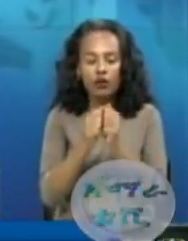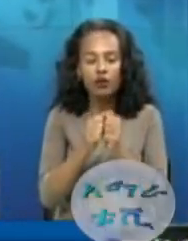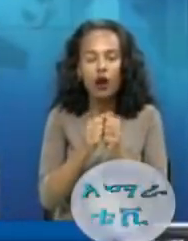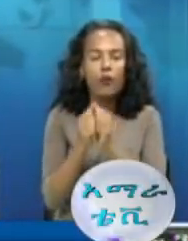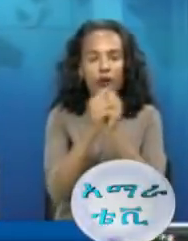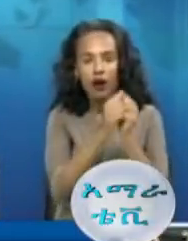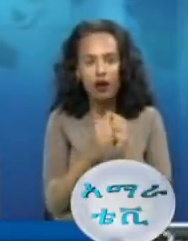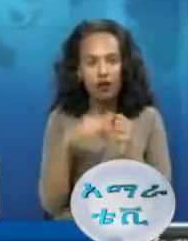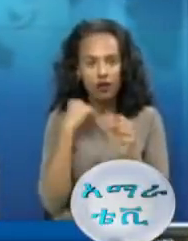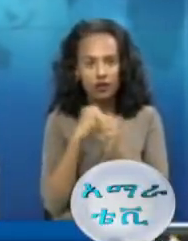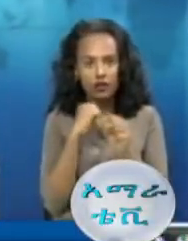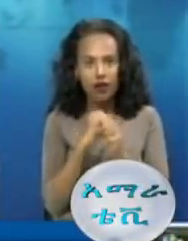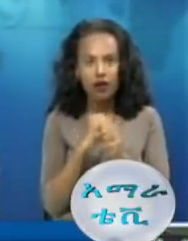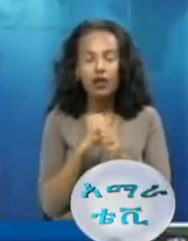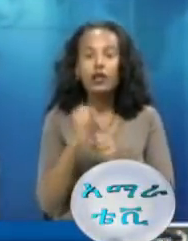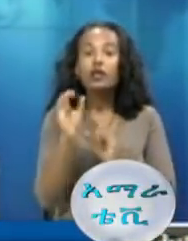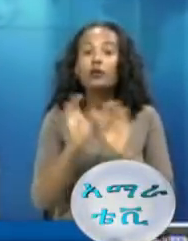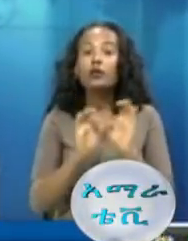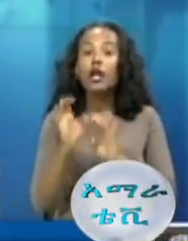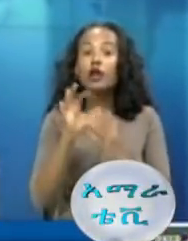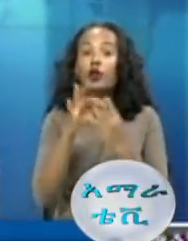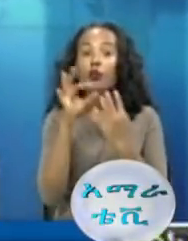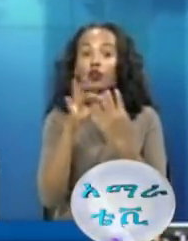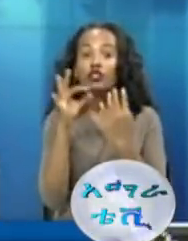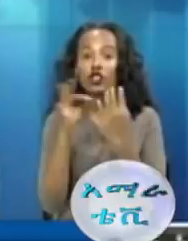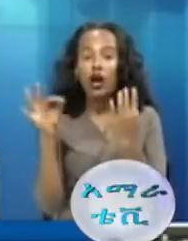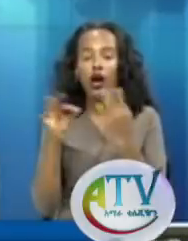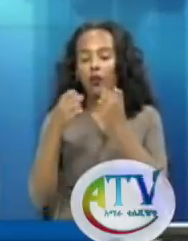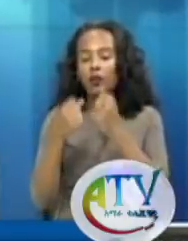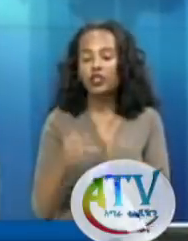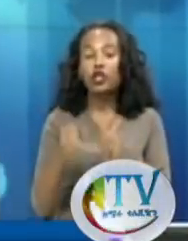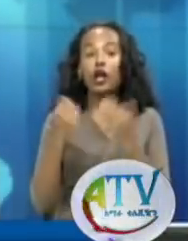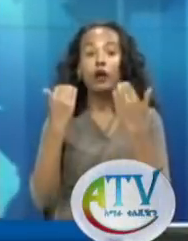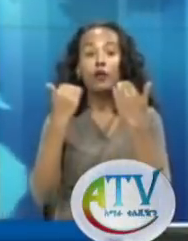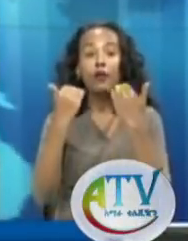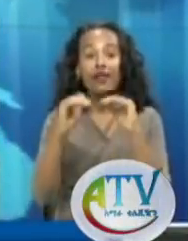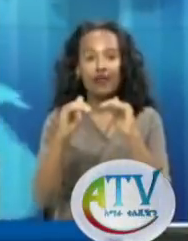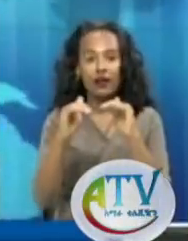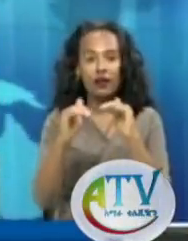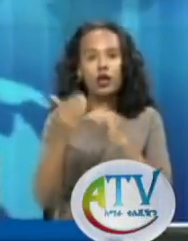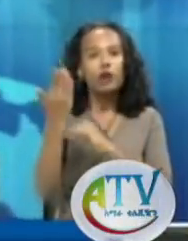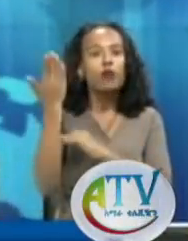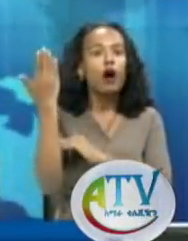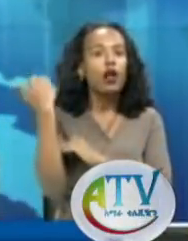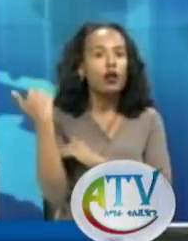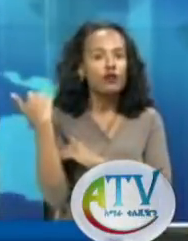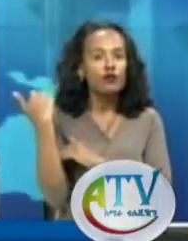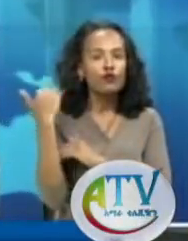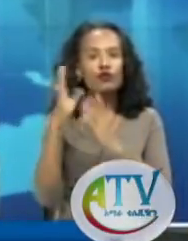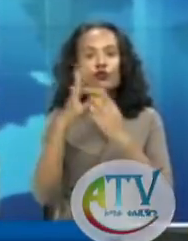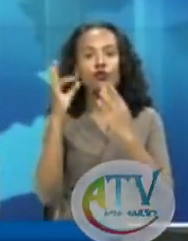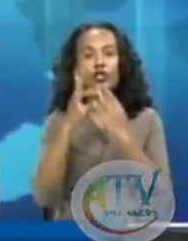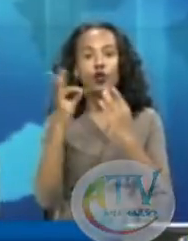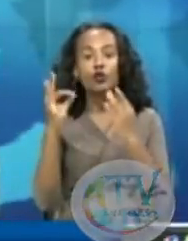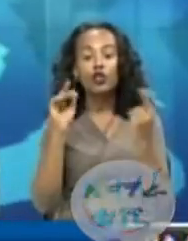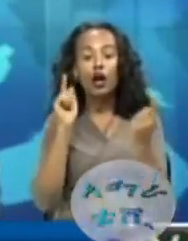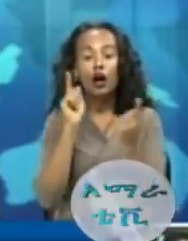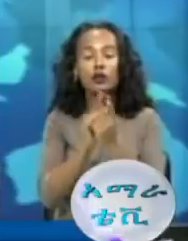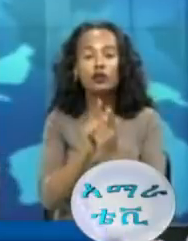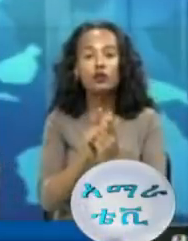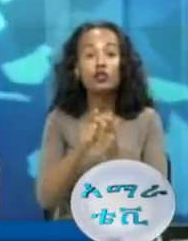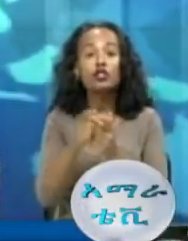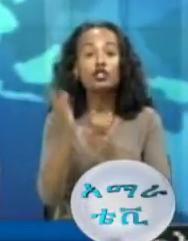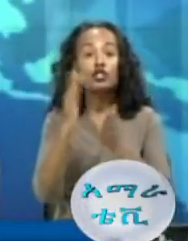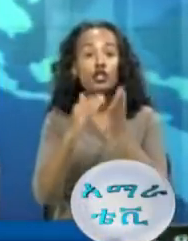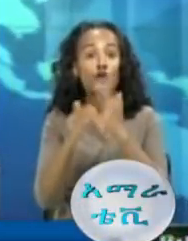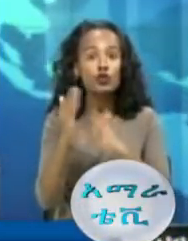ይሰራል። የምናካሂደው ምርጫ በተቻለ መጠን ባለፉት ምርጫዎች ያጋጠሙንን